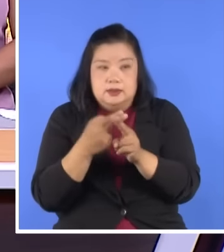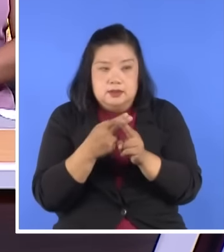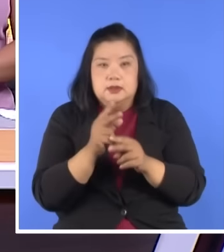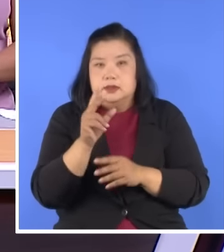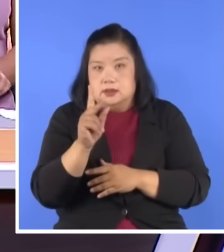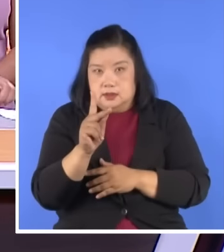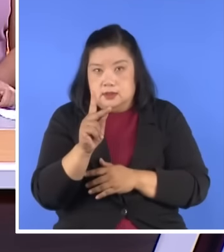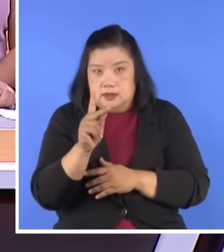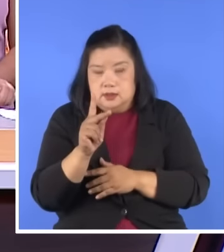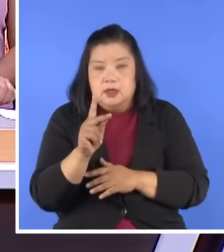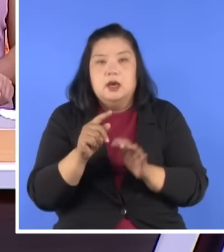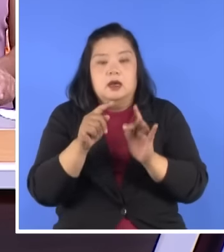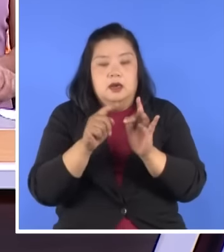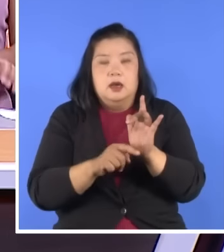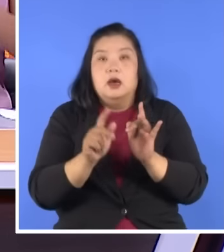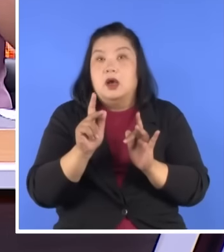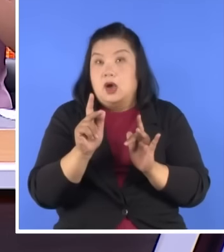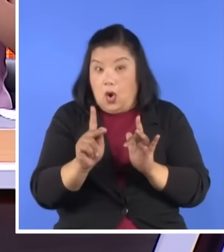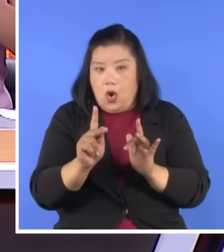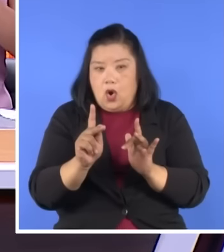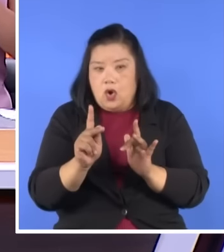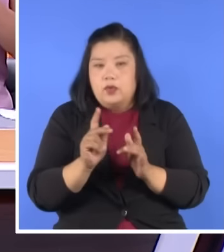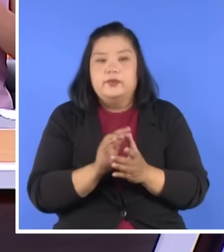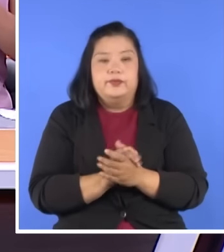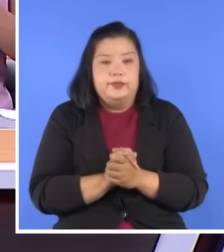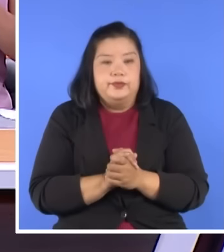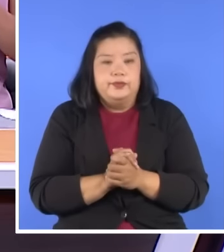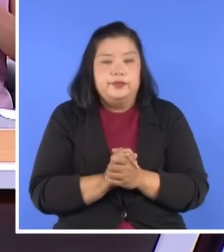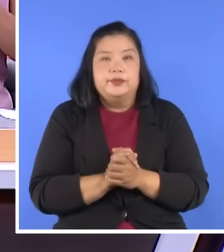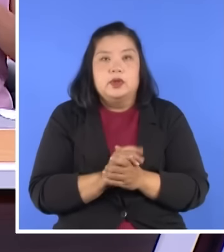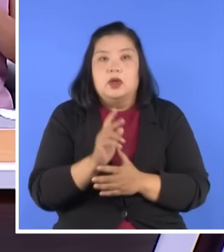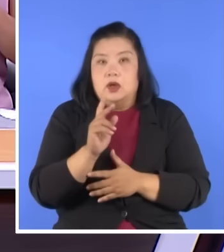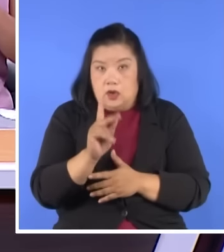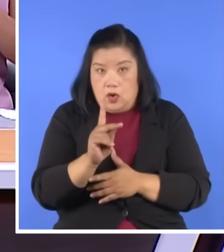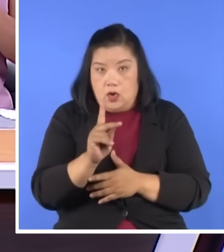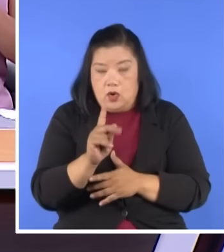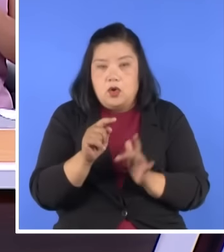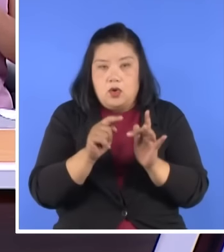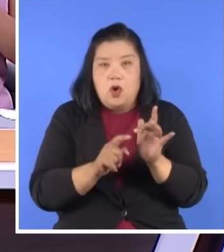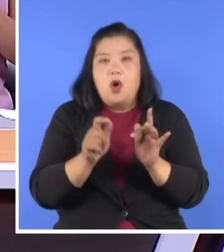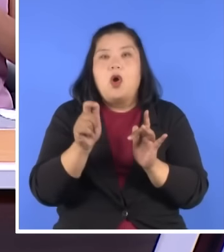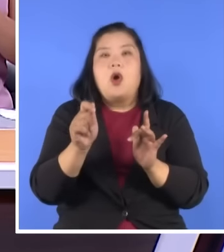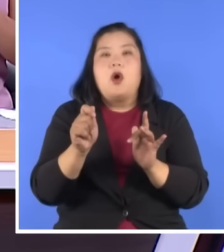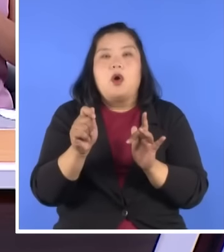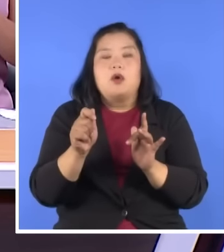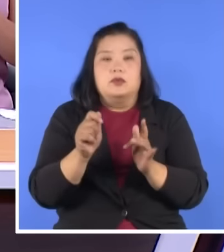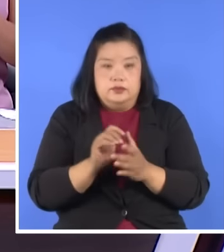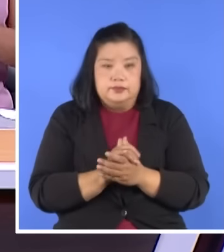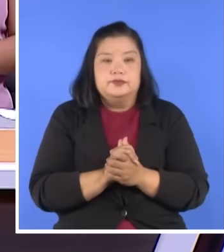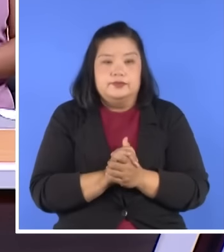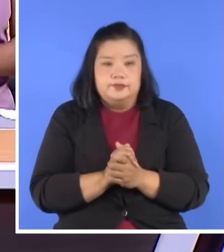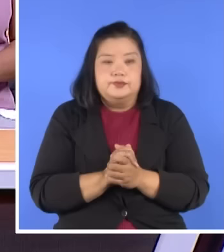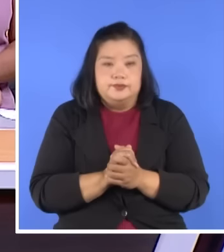กลูกกไม่ใช่ถนะไม่กไก่ลรกออ่างลูกกอใช่ลูกกลูกกลูกกอลูกกเออ